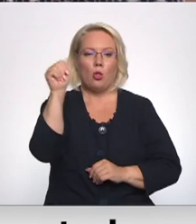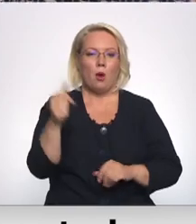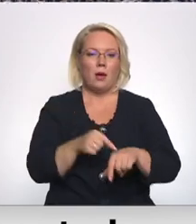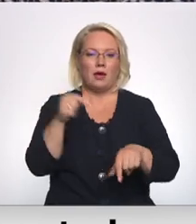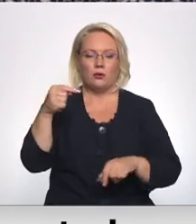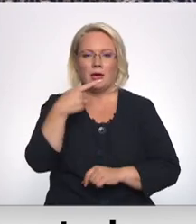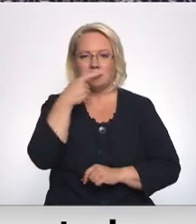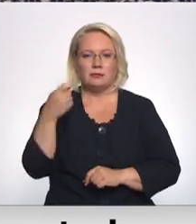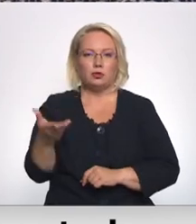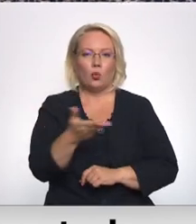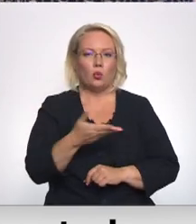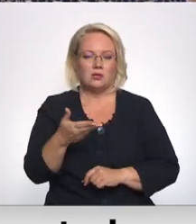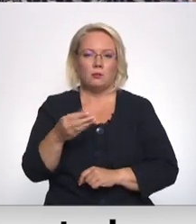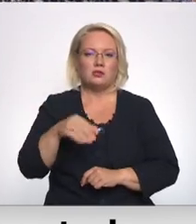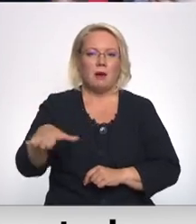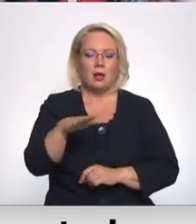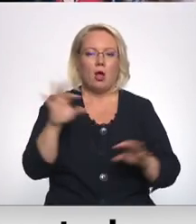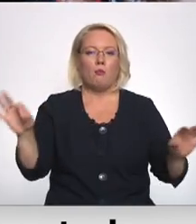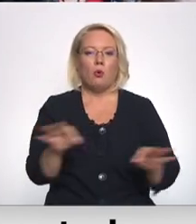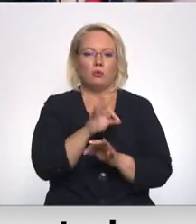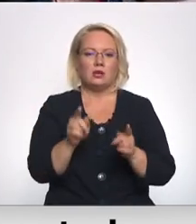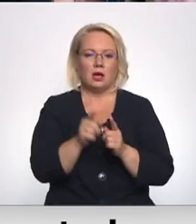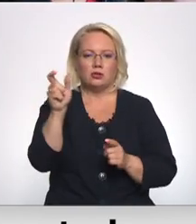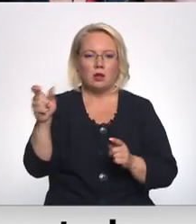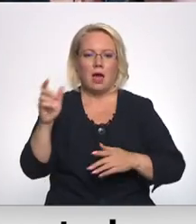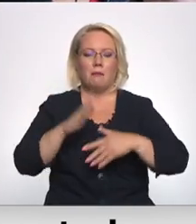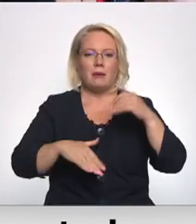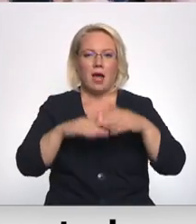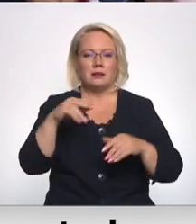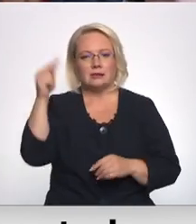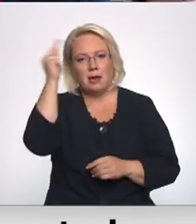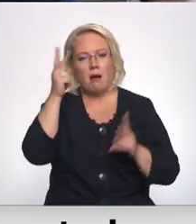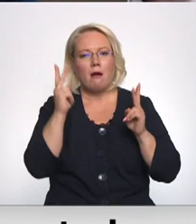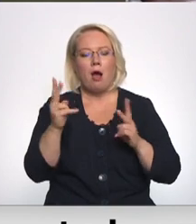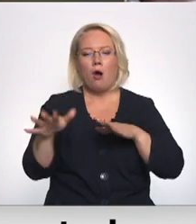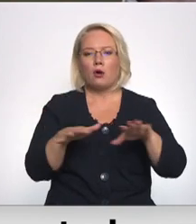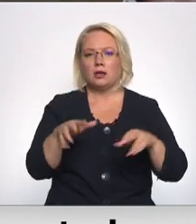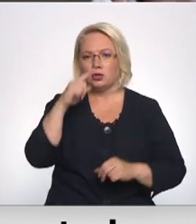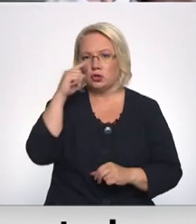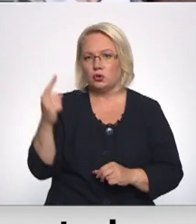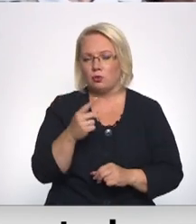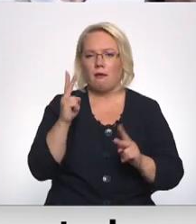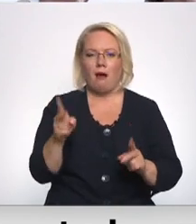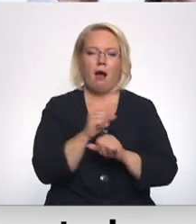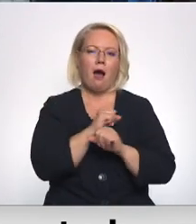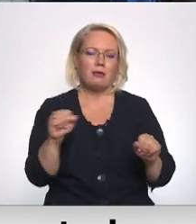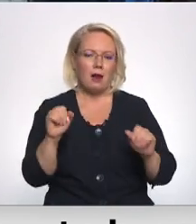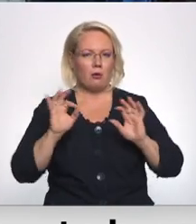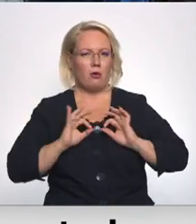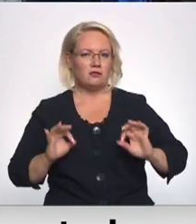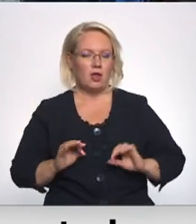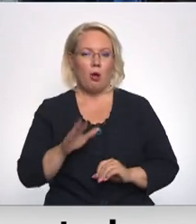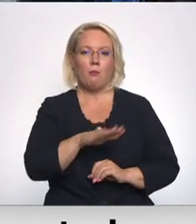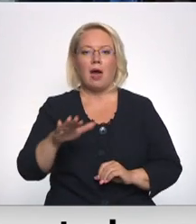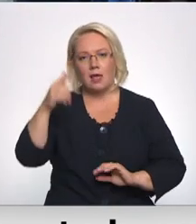100 Kurzemes un Zemgales mūzikas pedagogu, lai praktiski apgūtu, kā organizēt stundas, kā raitāk, profesionālāk un